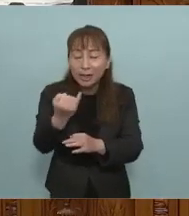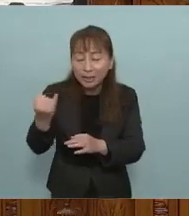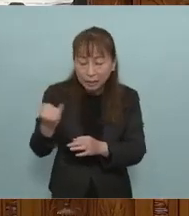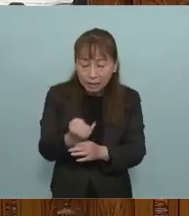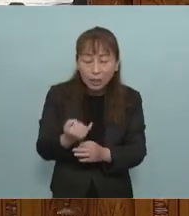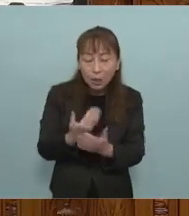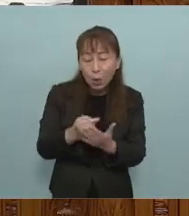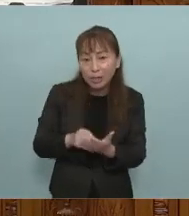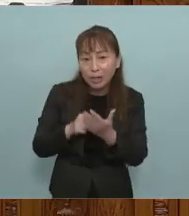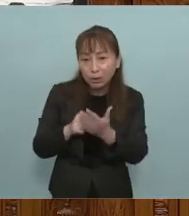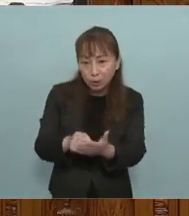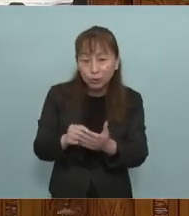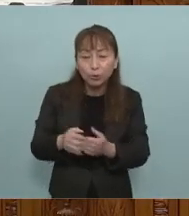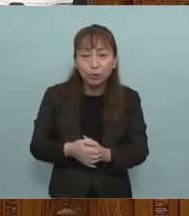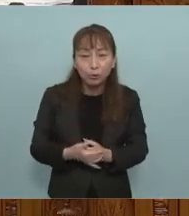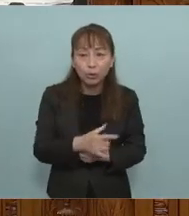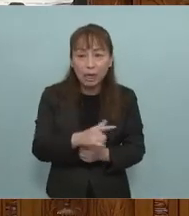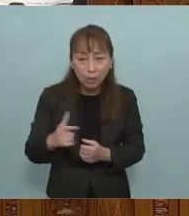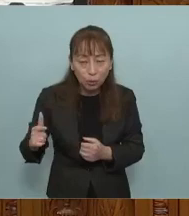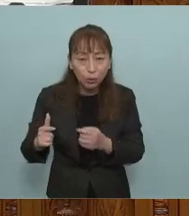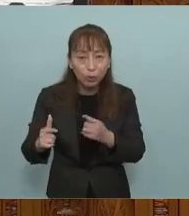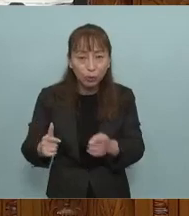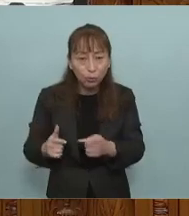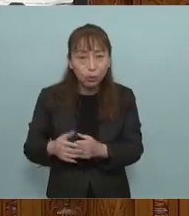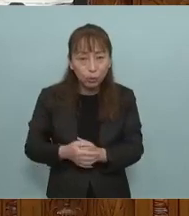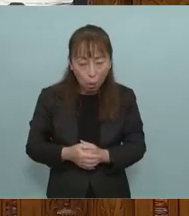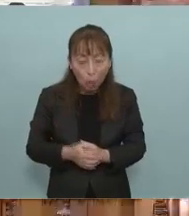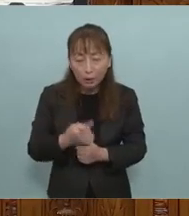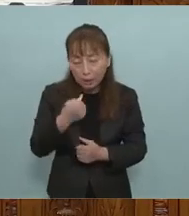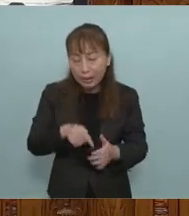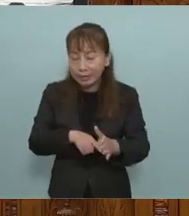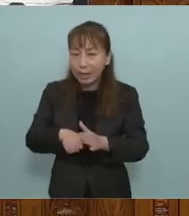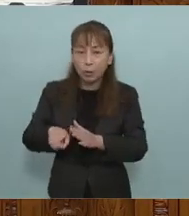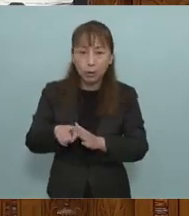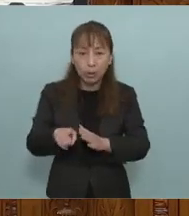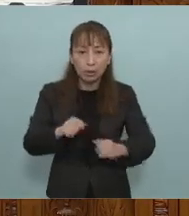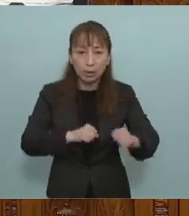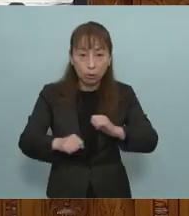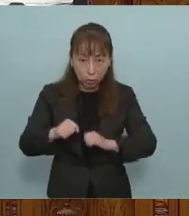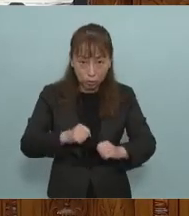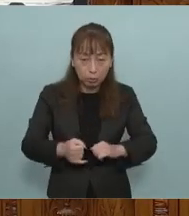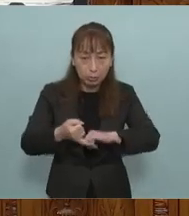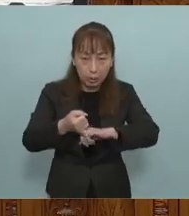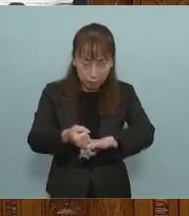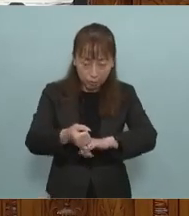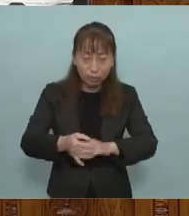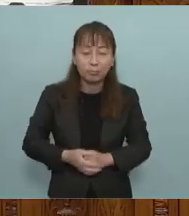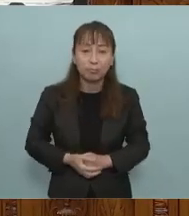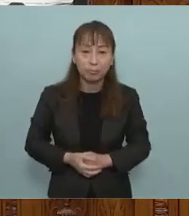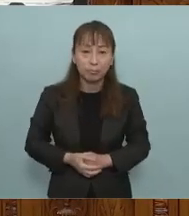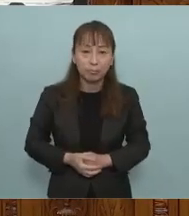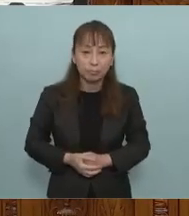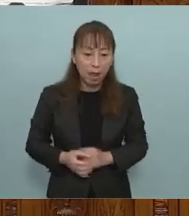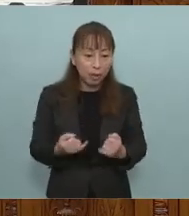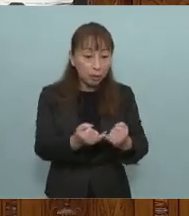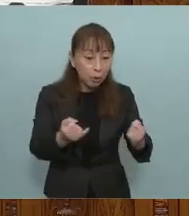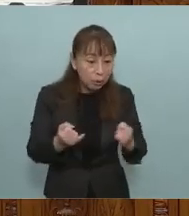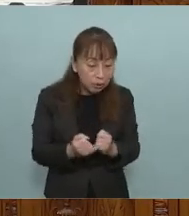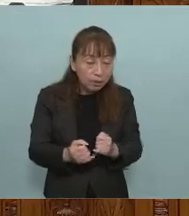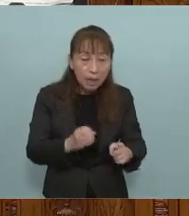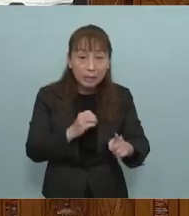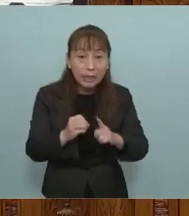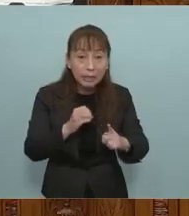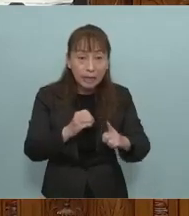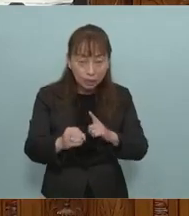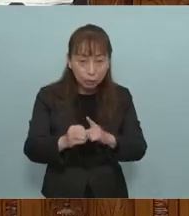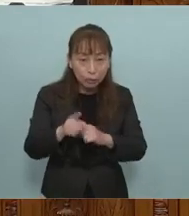嫁の実現に向けて引き続き先頭に立って取り組んでまいります。女性デジタル人材